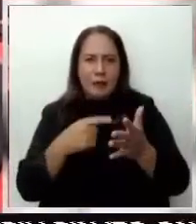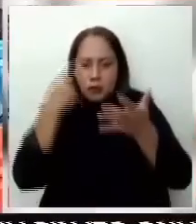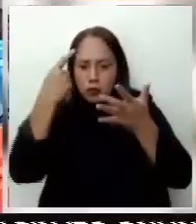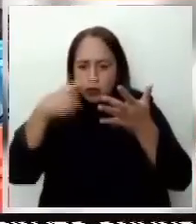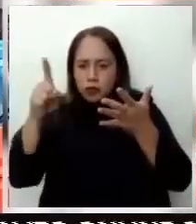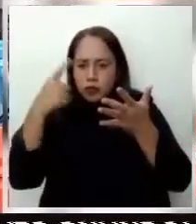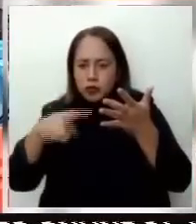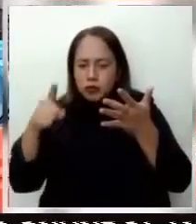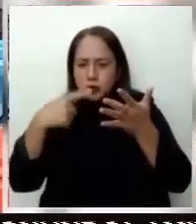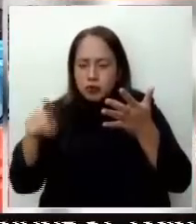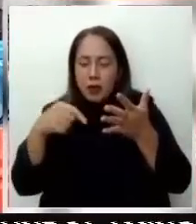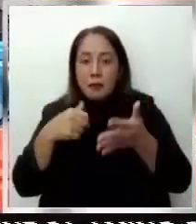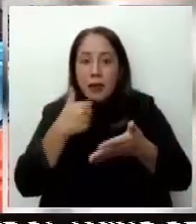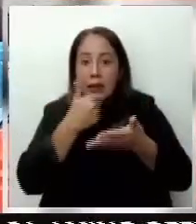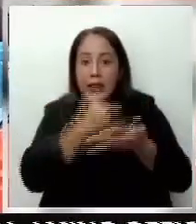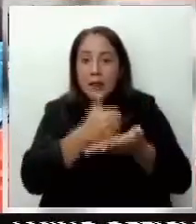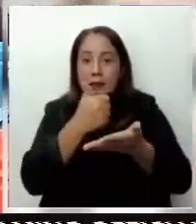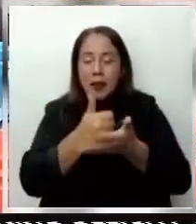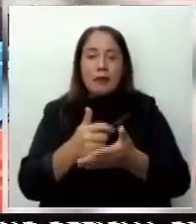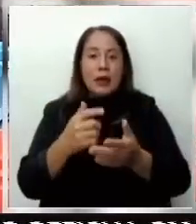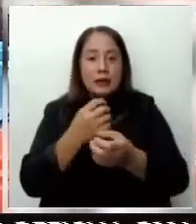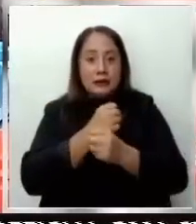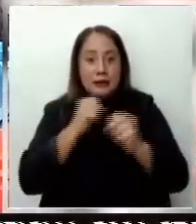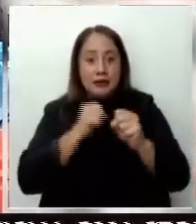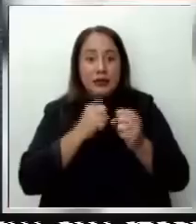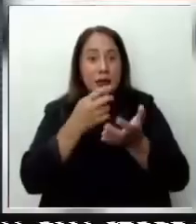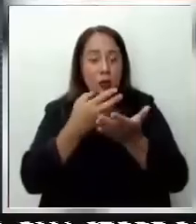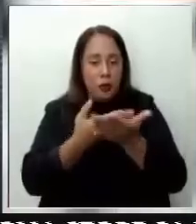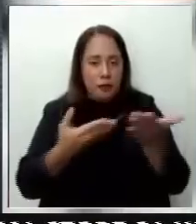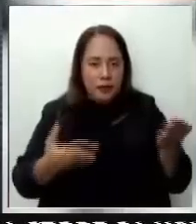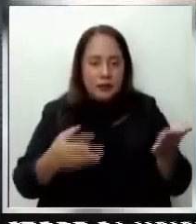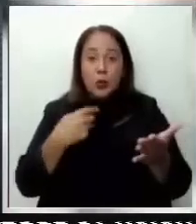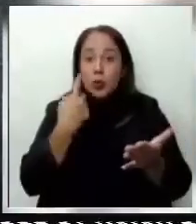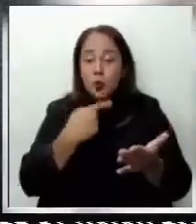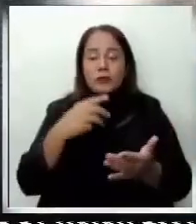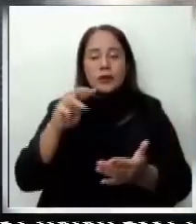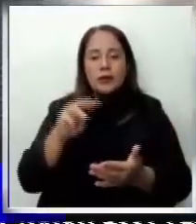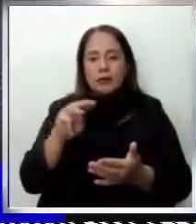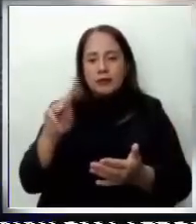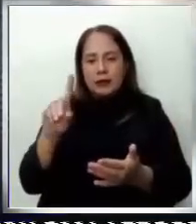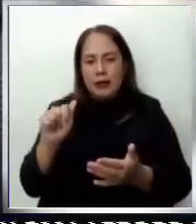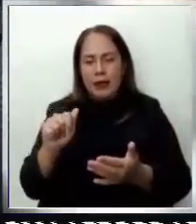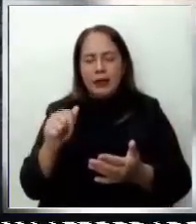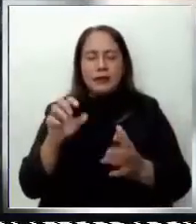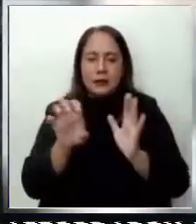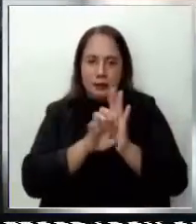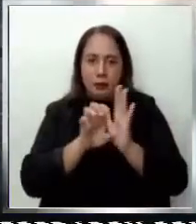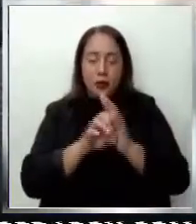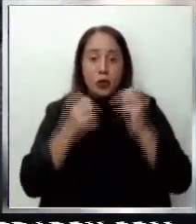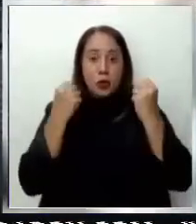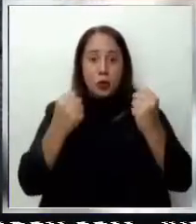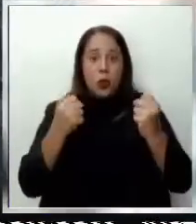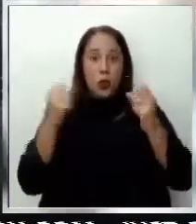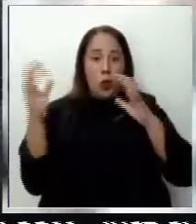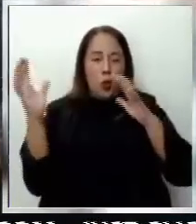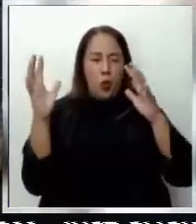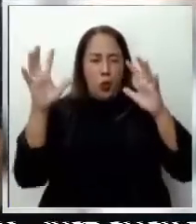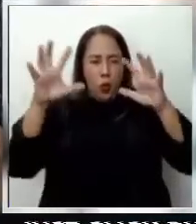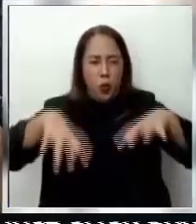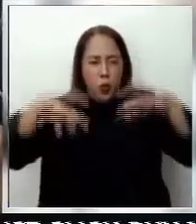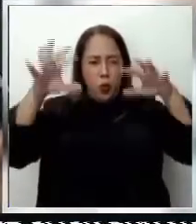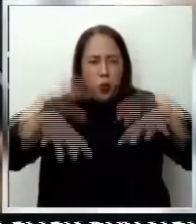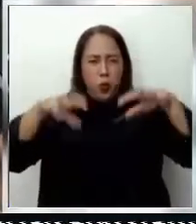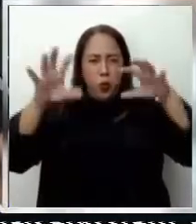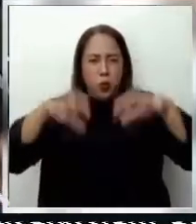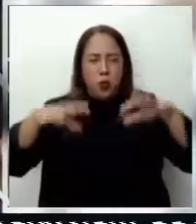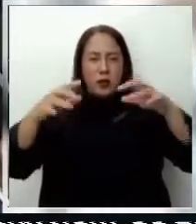response and rescue equipment ng MMDA. Pag lumakas ang ulan, lalong-lalo na po yung mga nanggagaling sa bundok